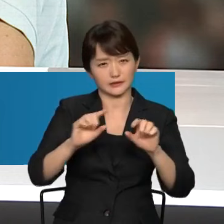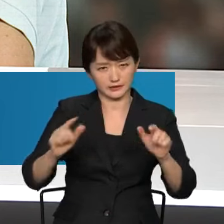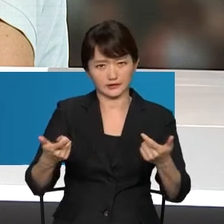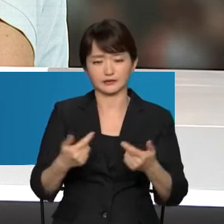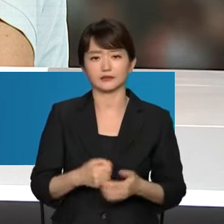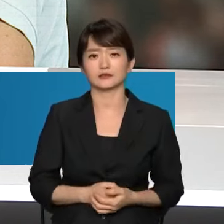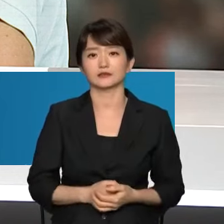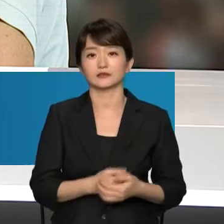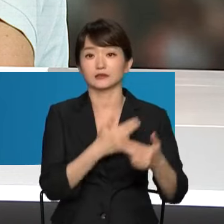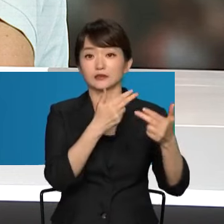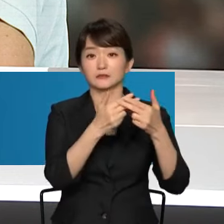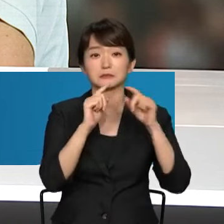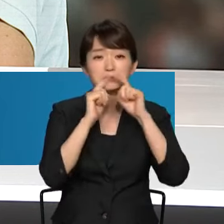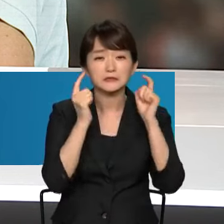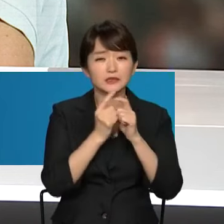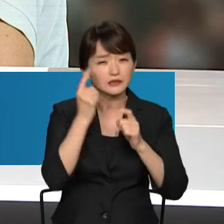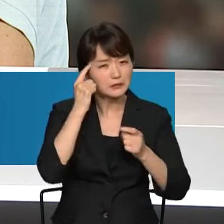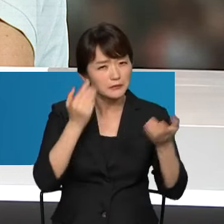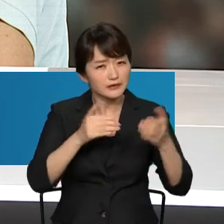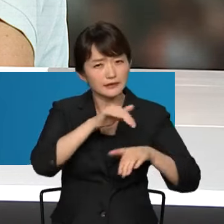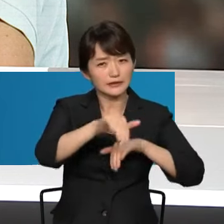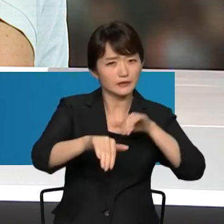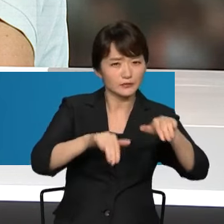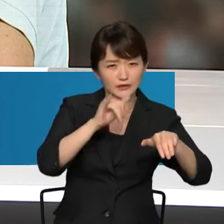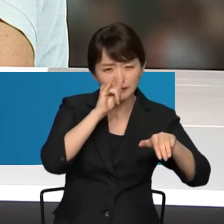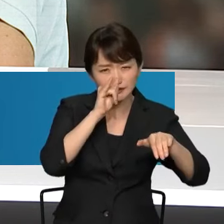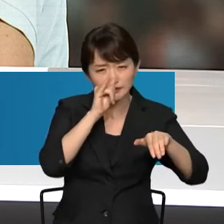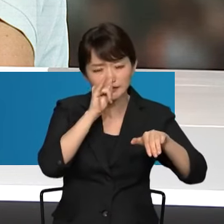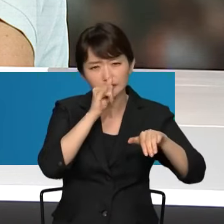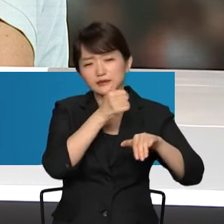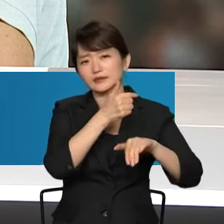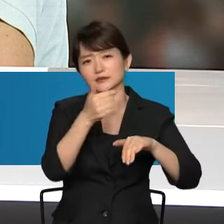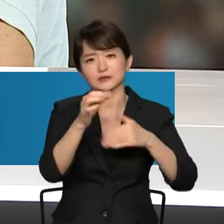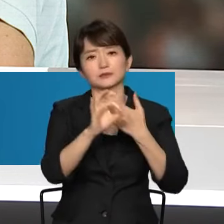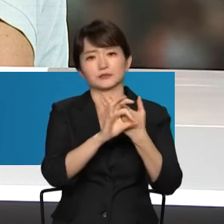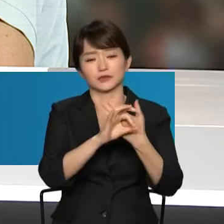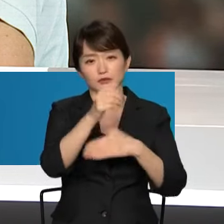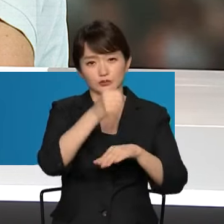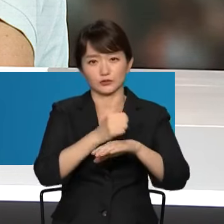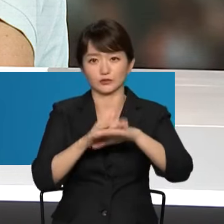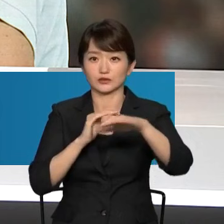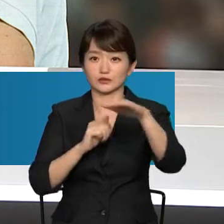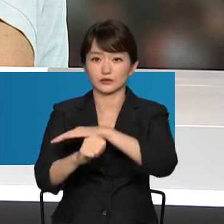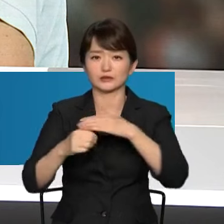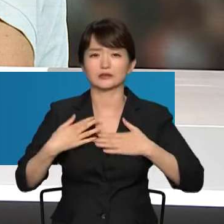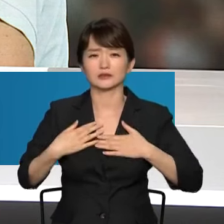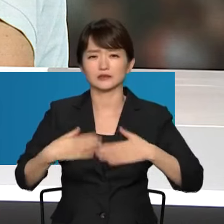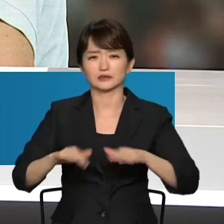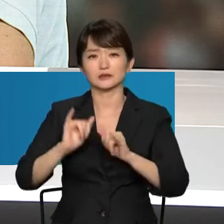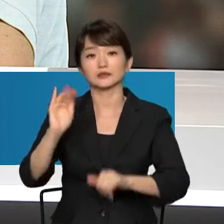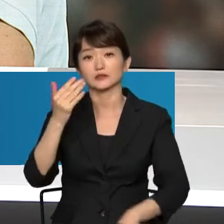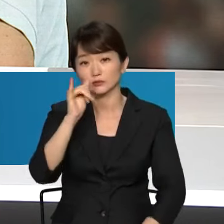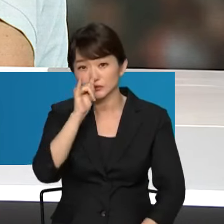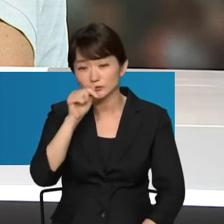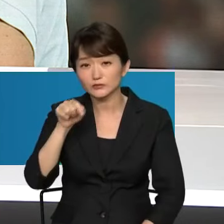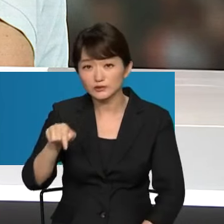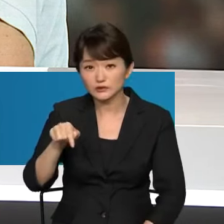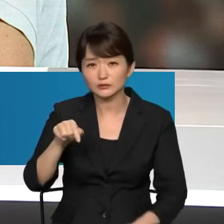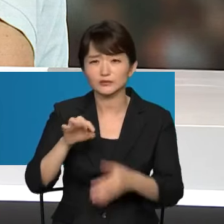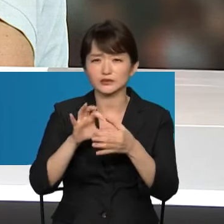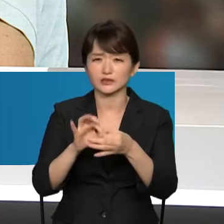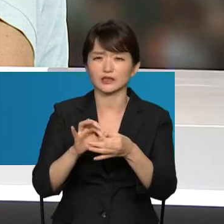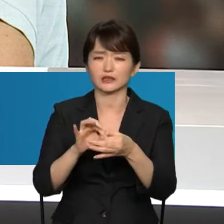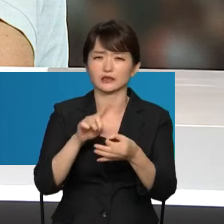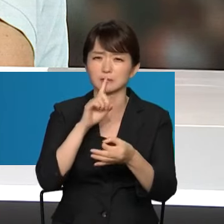다만 협회 주관적인 판단이 개입될 수 있는 여지가 크면 결국 선수들은 약자가 될 수밖에 없어서이 부분은